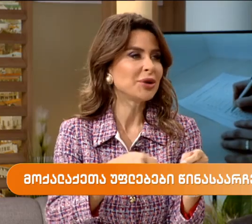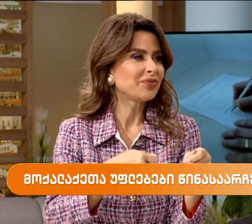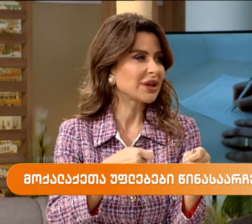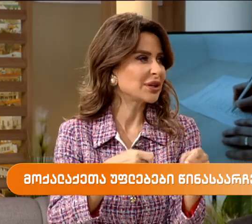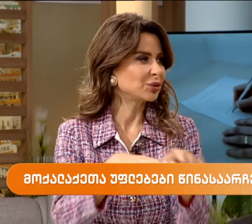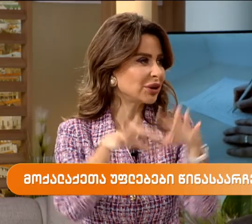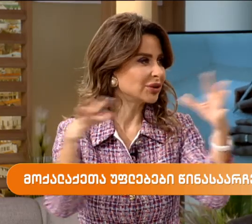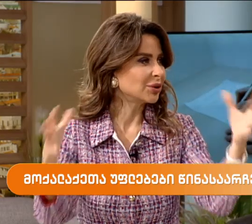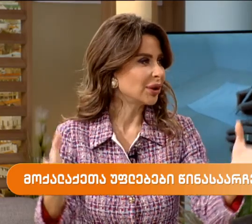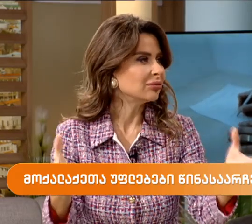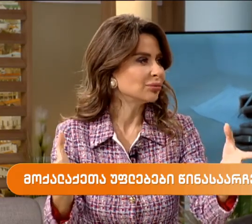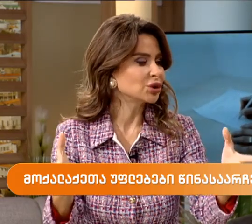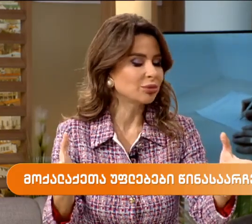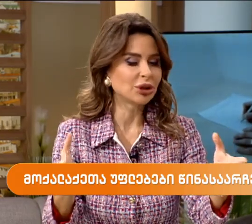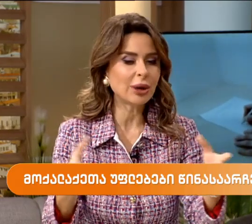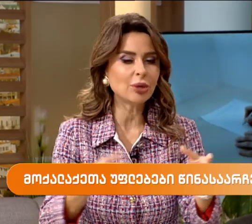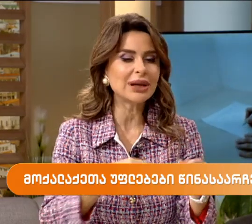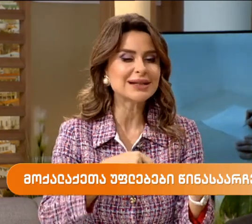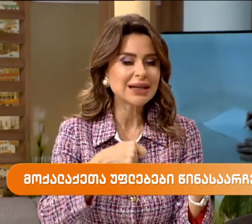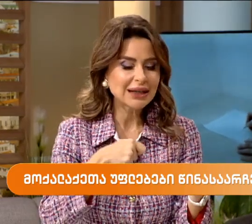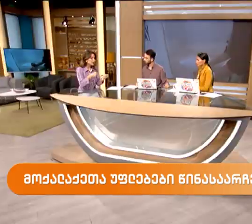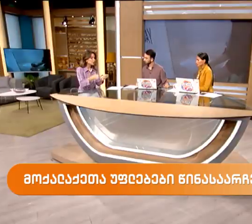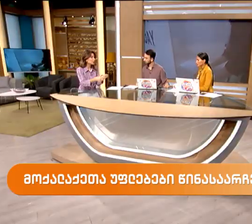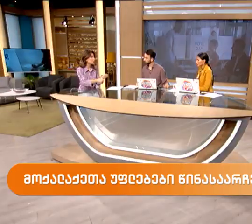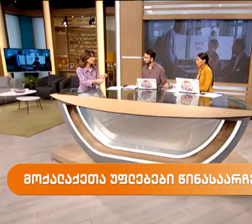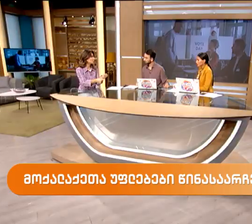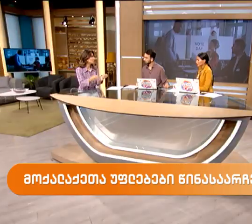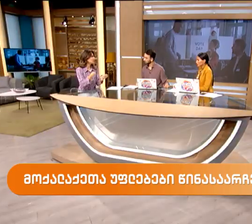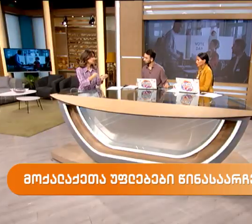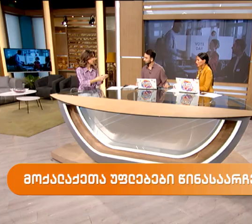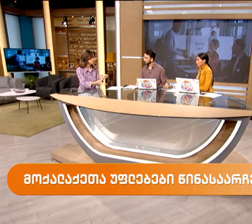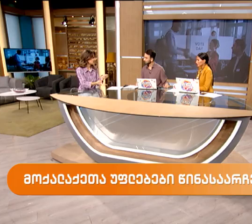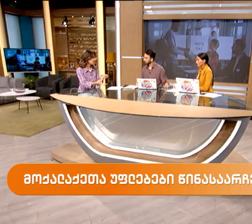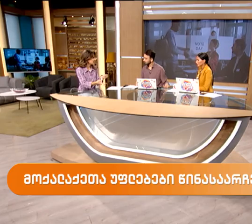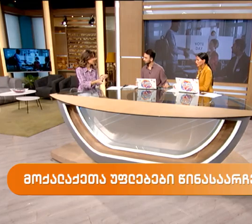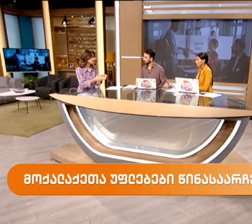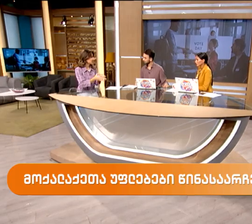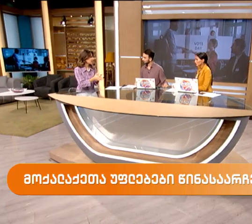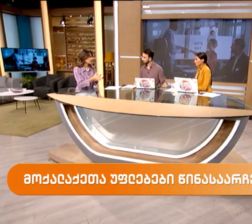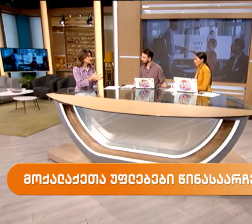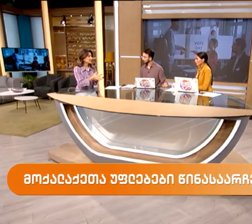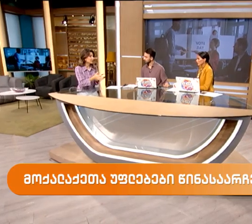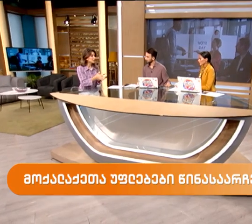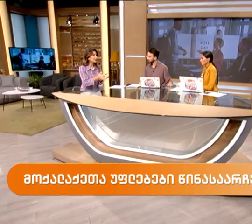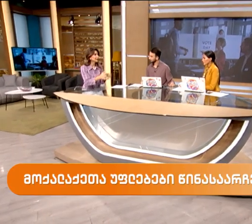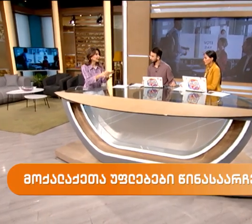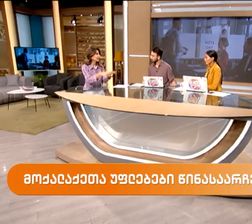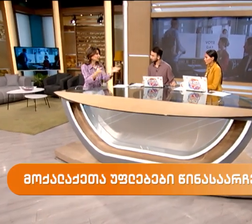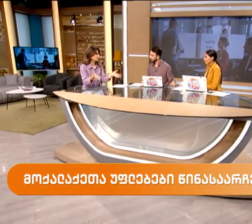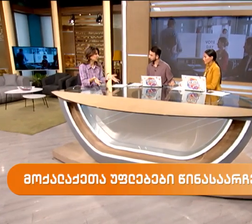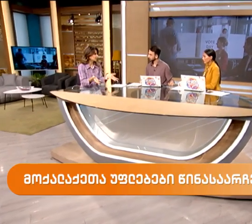თავისი ესე რომ ვთქვა, მოწყობილობა, რომელიც ჩაცურების მომენტში აფიქსირებს ხმას.